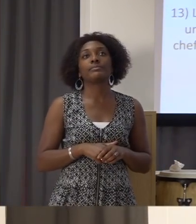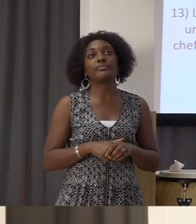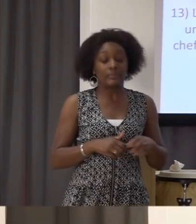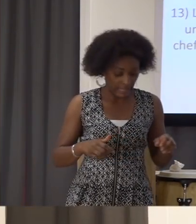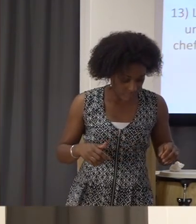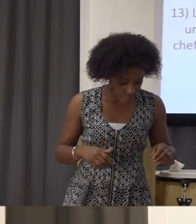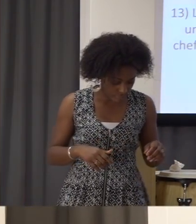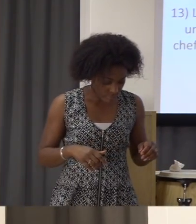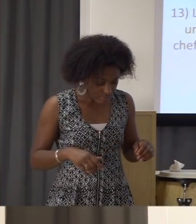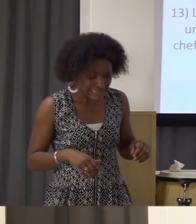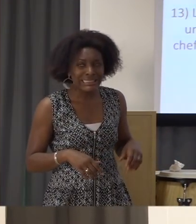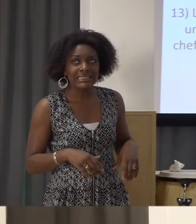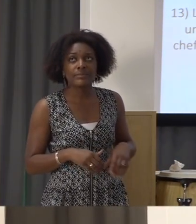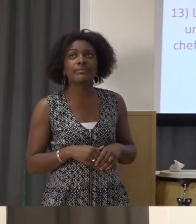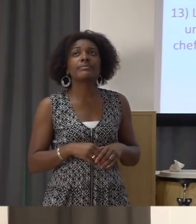Les gigasciens